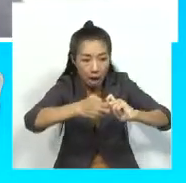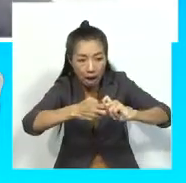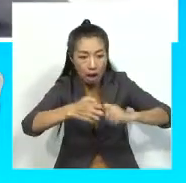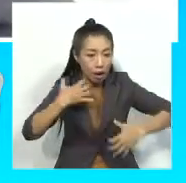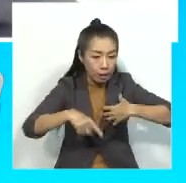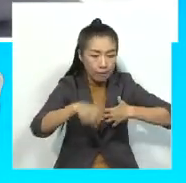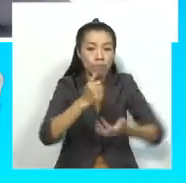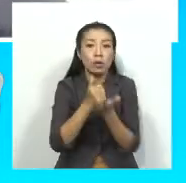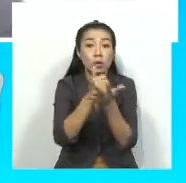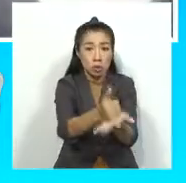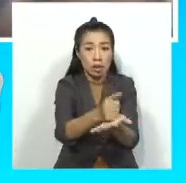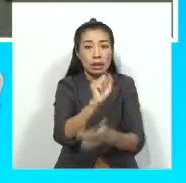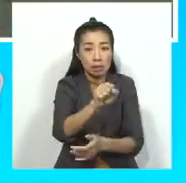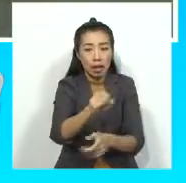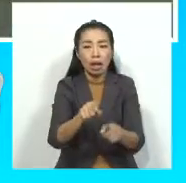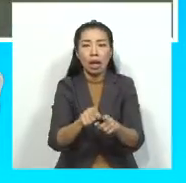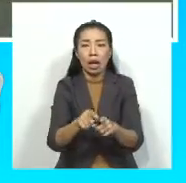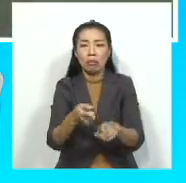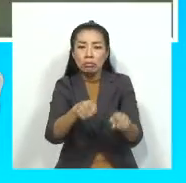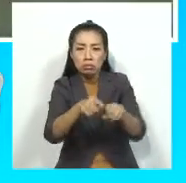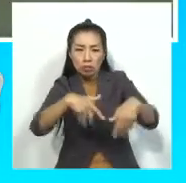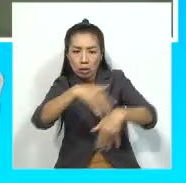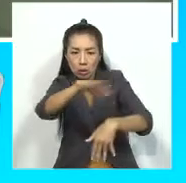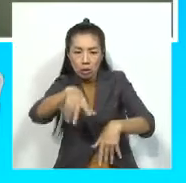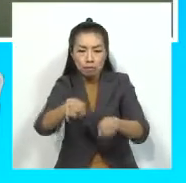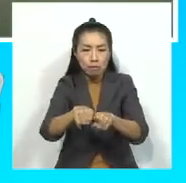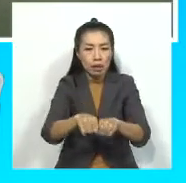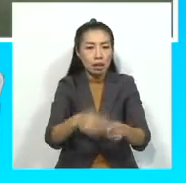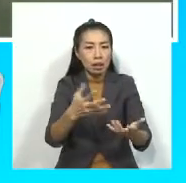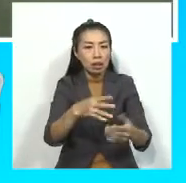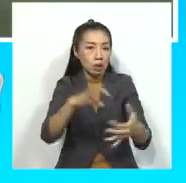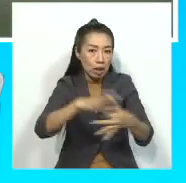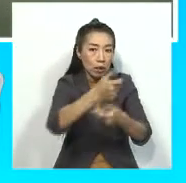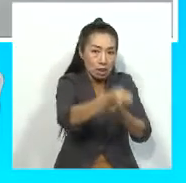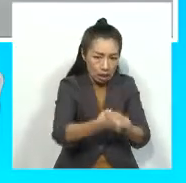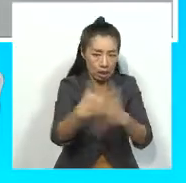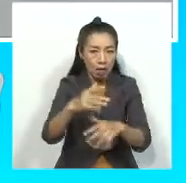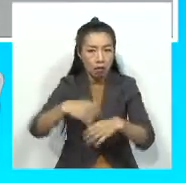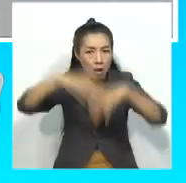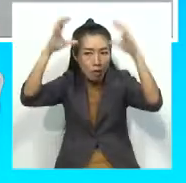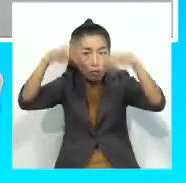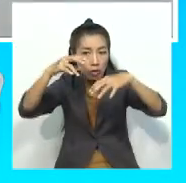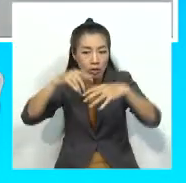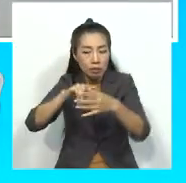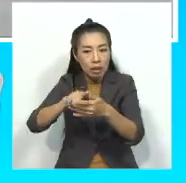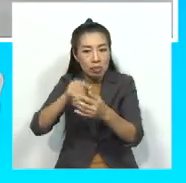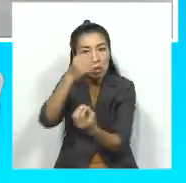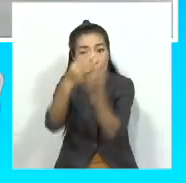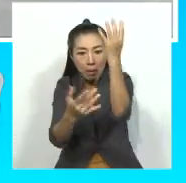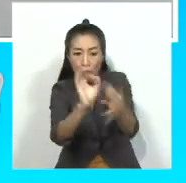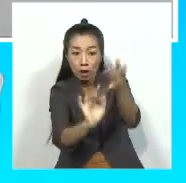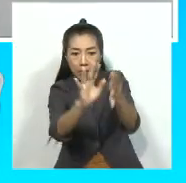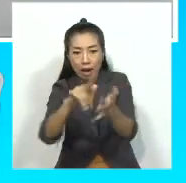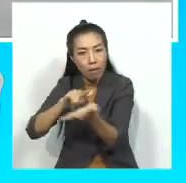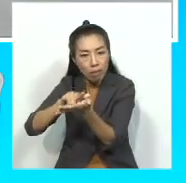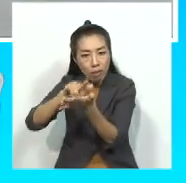ความเดือดร้อนในเรื่องของการขัดแคลนน้ำแล้วก็เอาฝนหลวงเนี่ยมาประยุกต์ใช้ในเรื่องของการดับไฟป่า